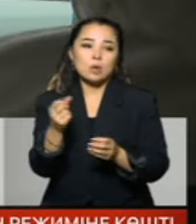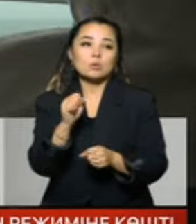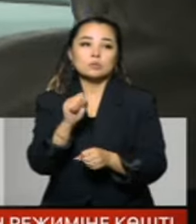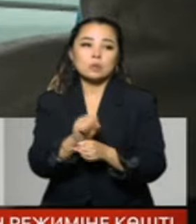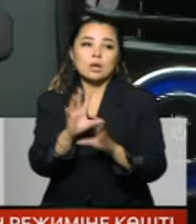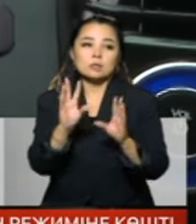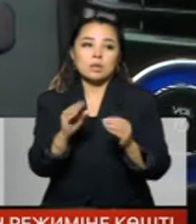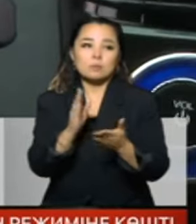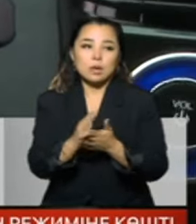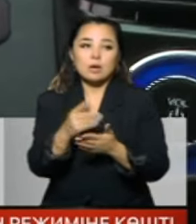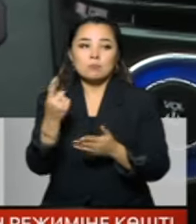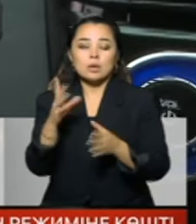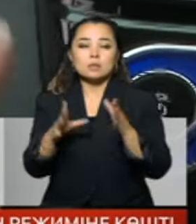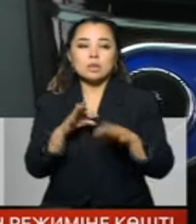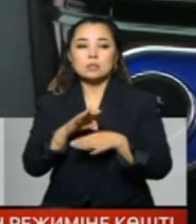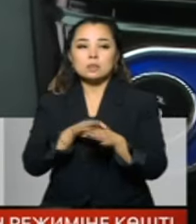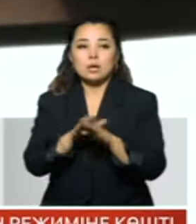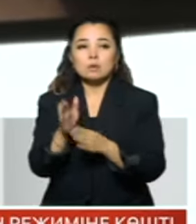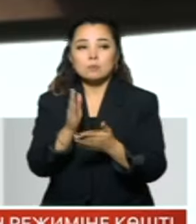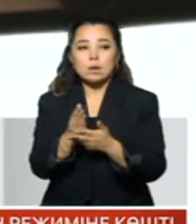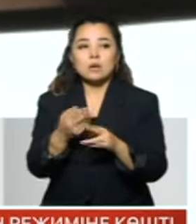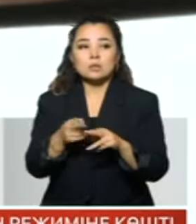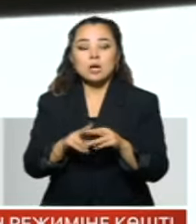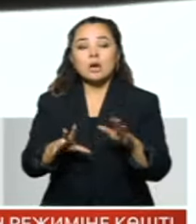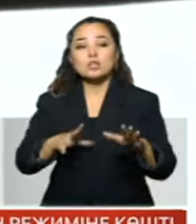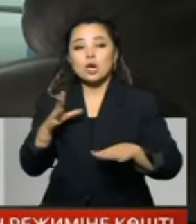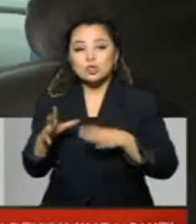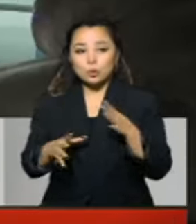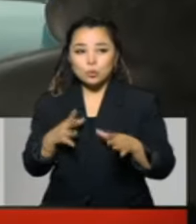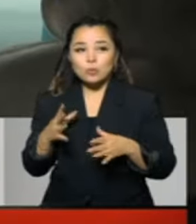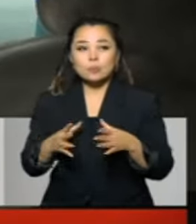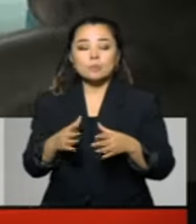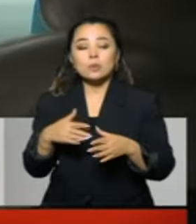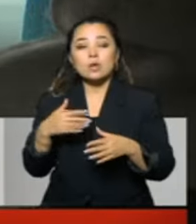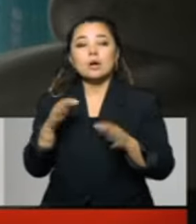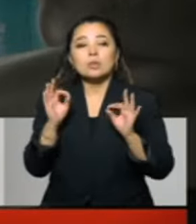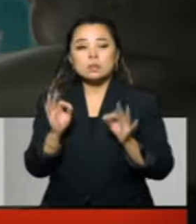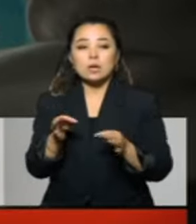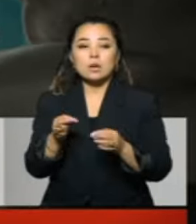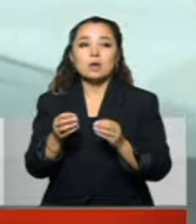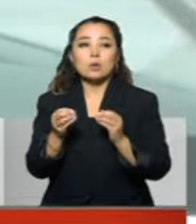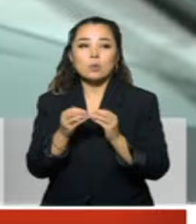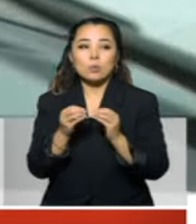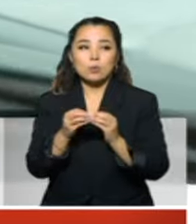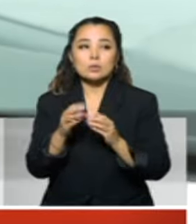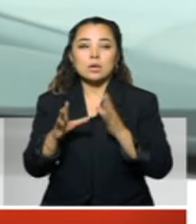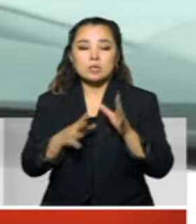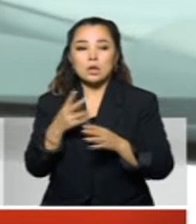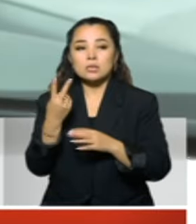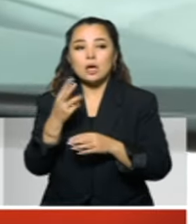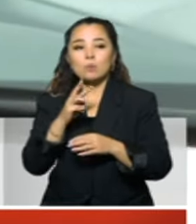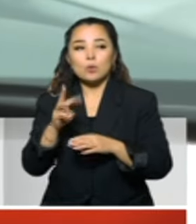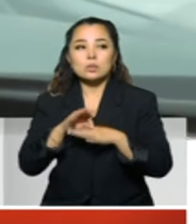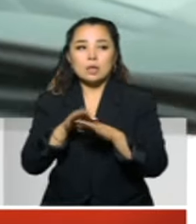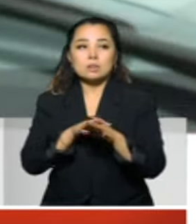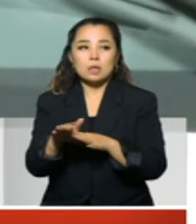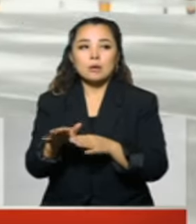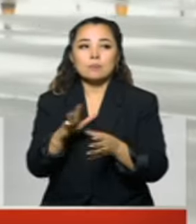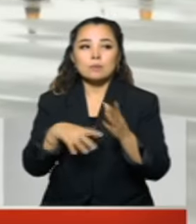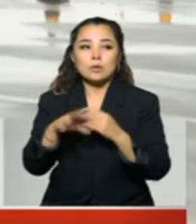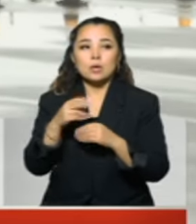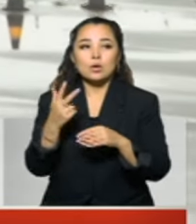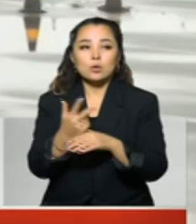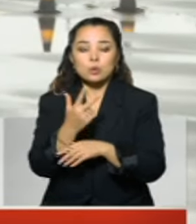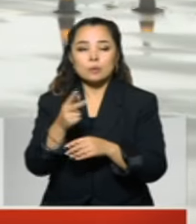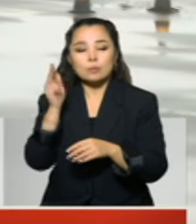Жақсы. Бірінші жаттығу орындалды. Мында жаттығу негізі 10 жаттығу 2 минуттан береді. Көлік мектебінде аптасына кемі 3